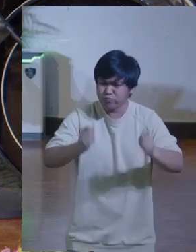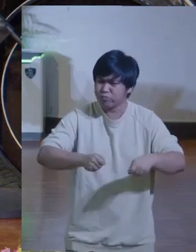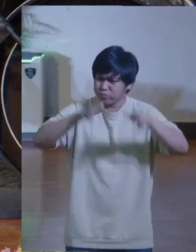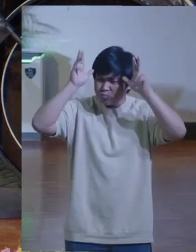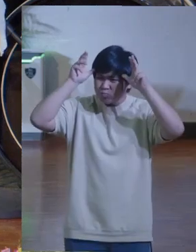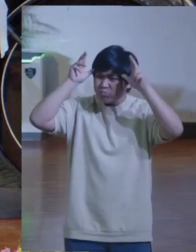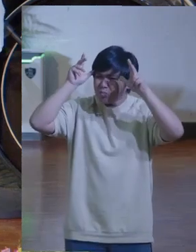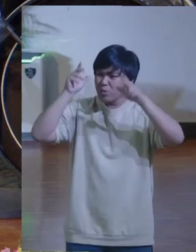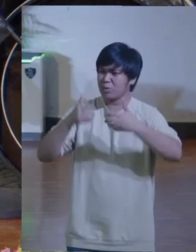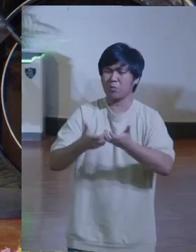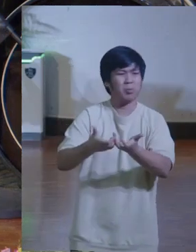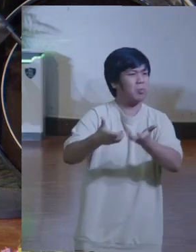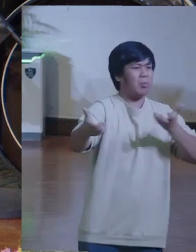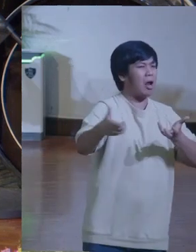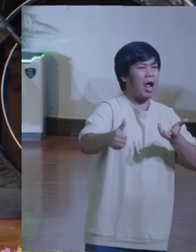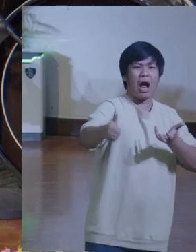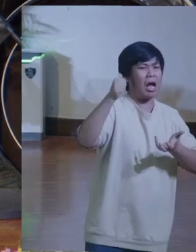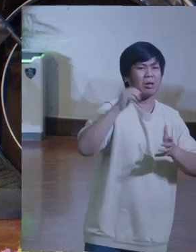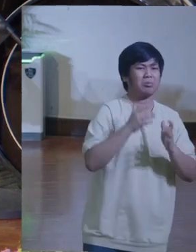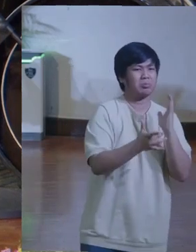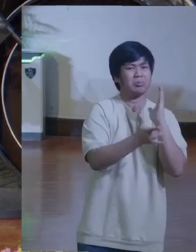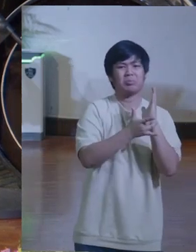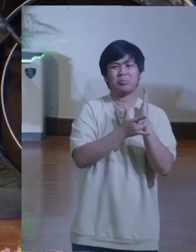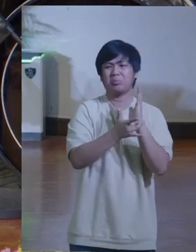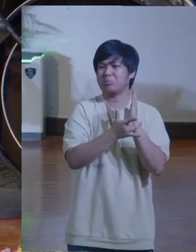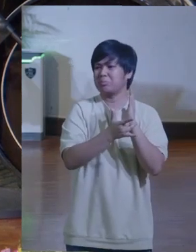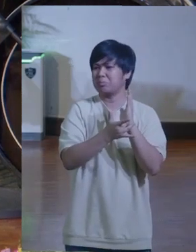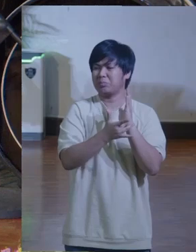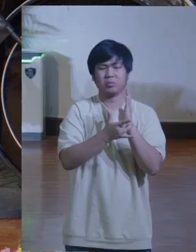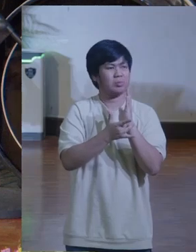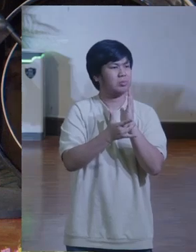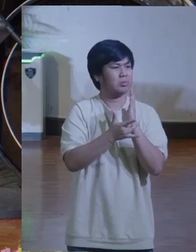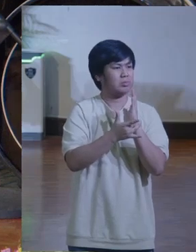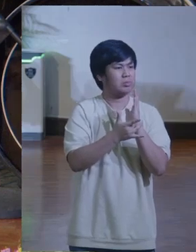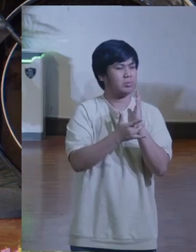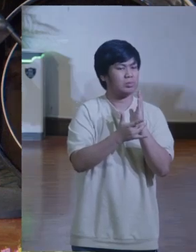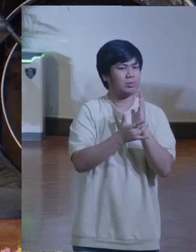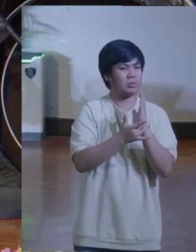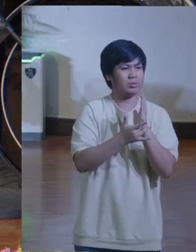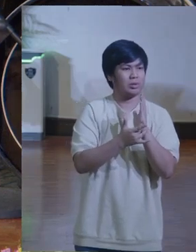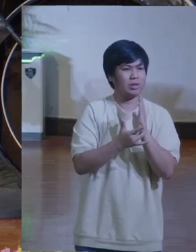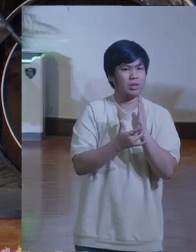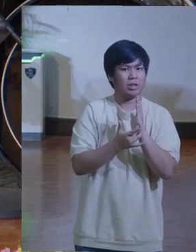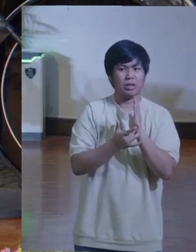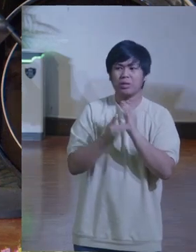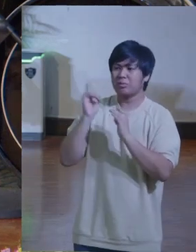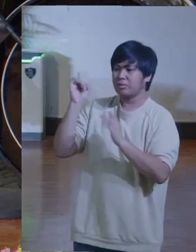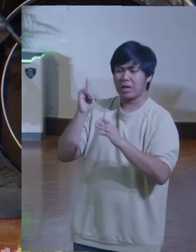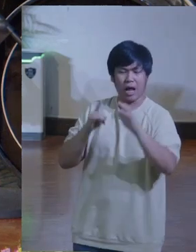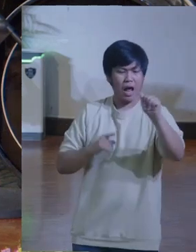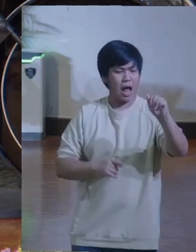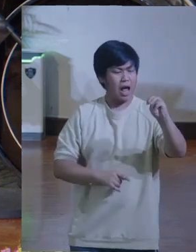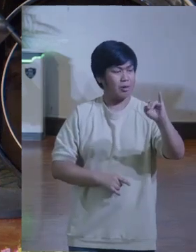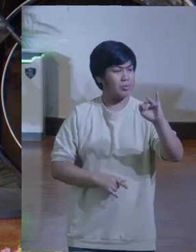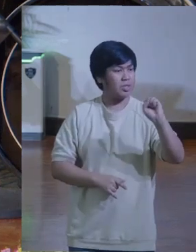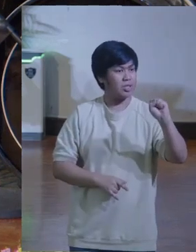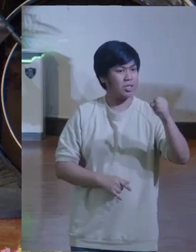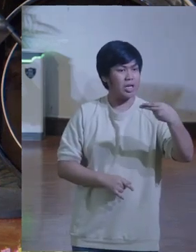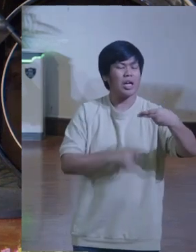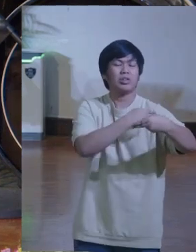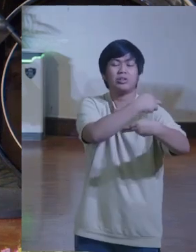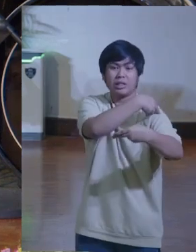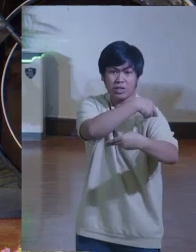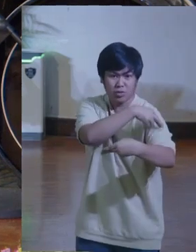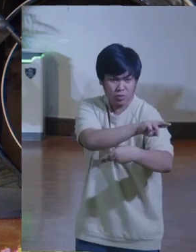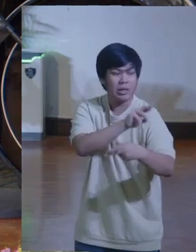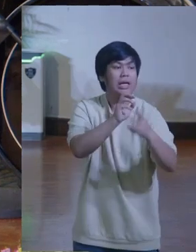communities, ang tawag po sa kanila Amish. Sila po ay sumusunod sa Old Amish Order na isang relihiyon.